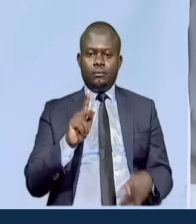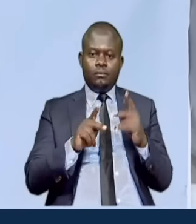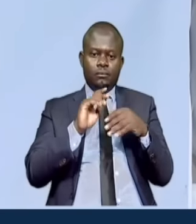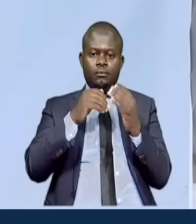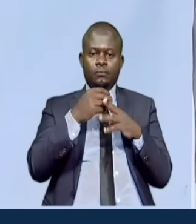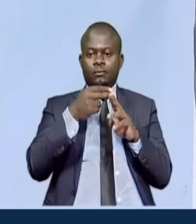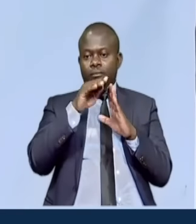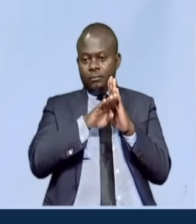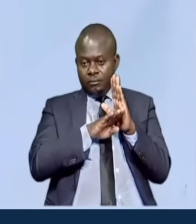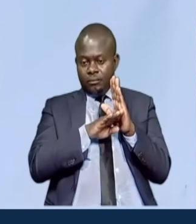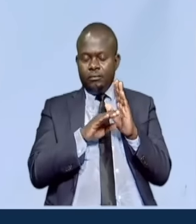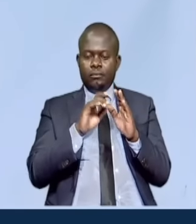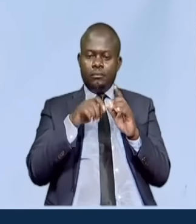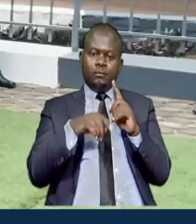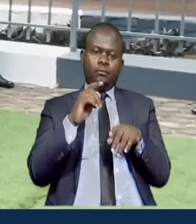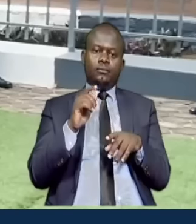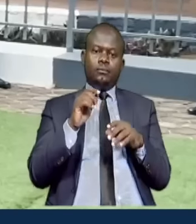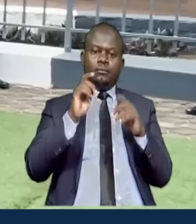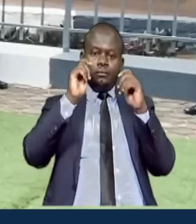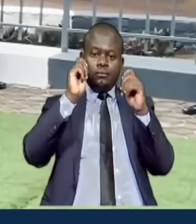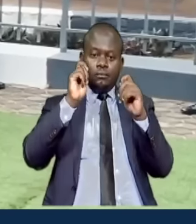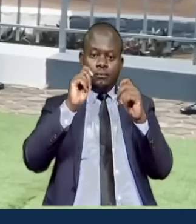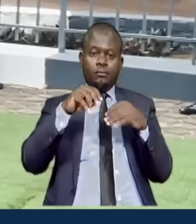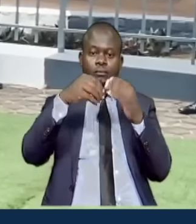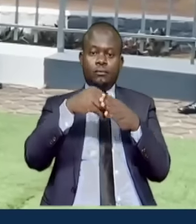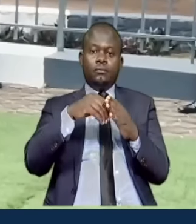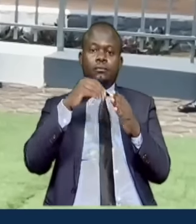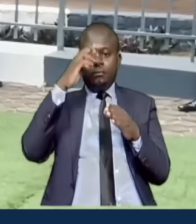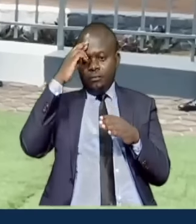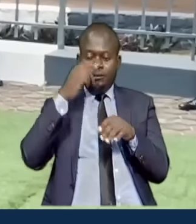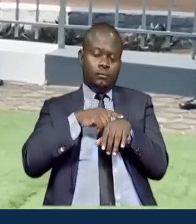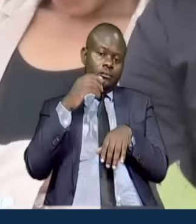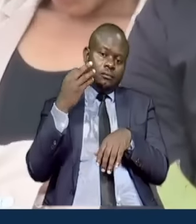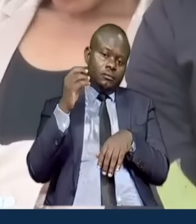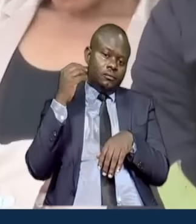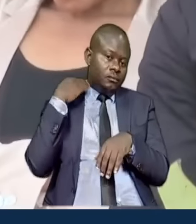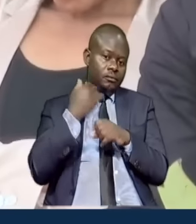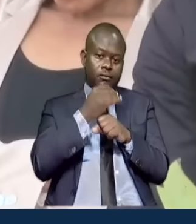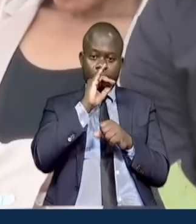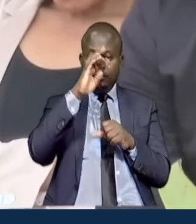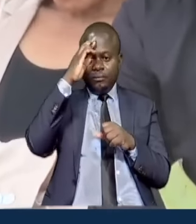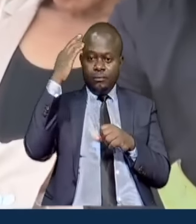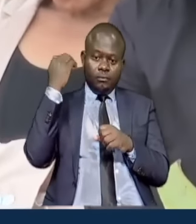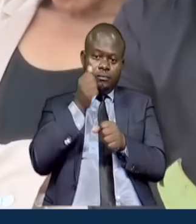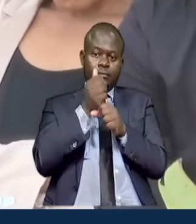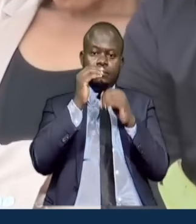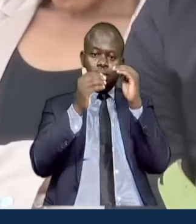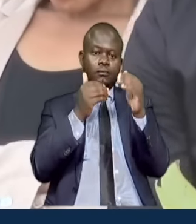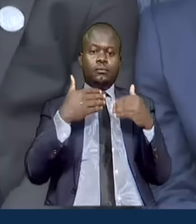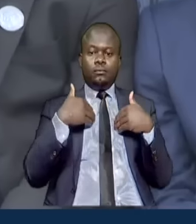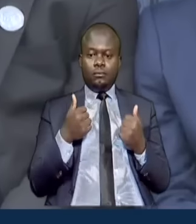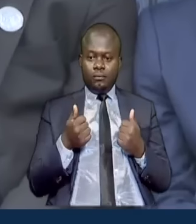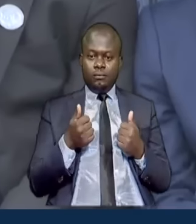Mu buhamya n'ibiganiro byatangiwe muri iki gikorwa cyo kwibuka ku nshuro ya 30 Jenoside yakorewe Abatutsi, hibukwa bari abakozi b'urwego